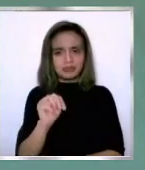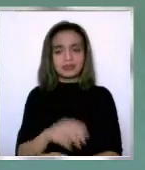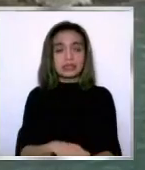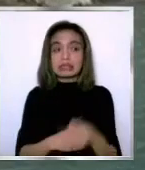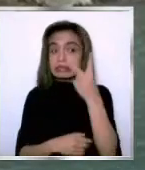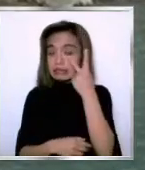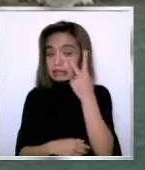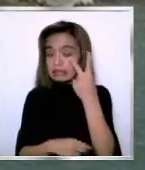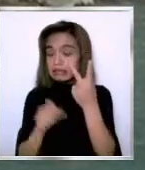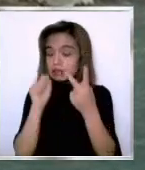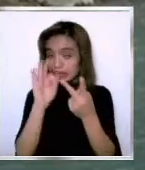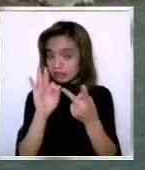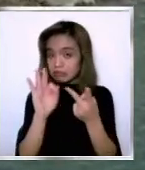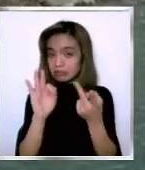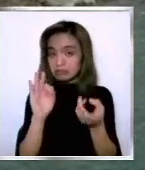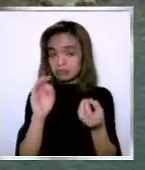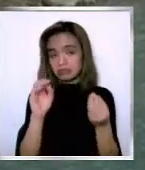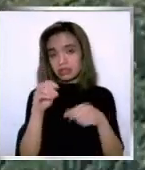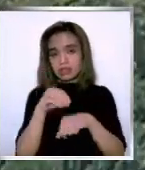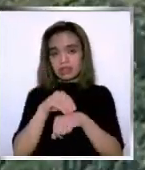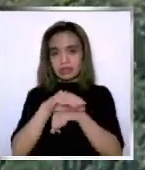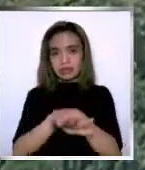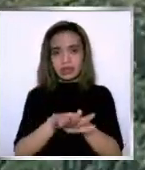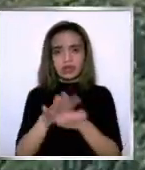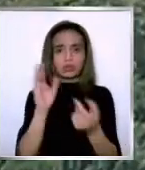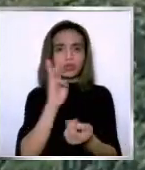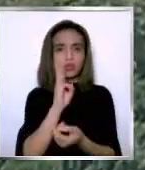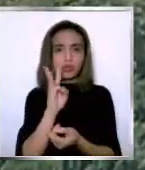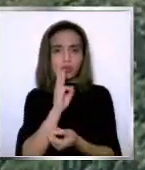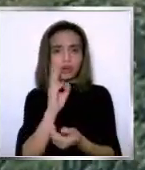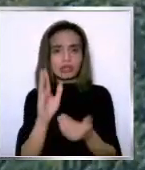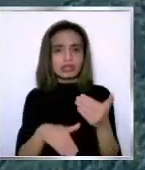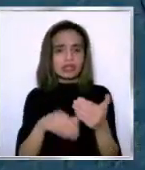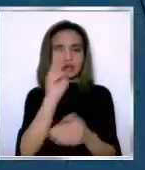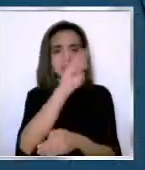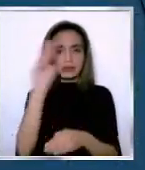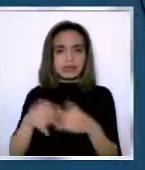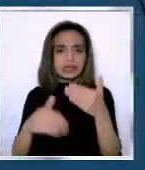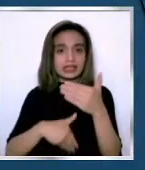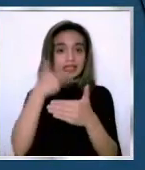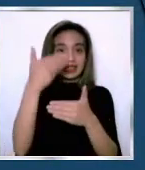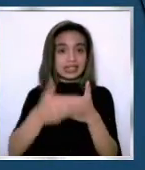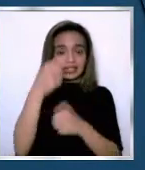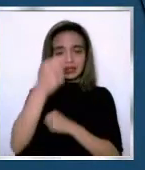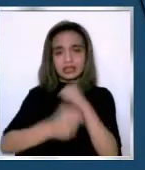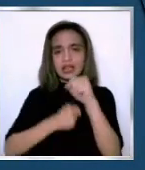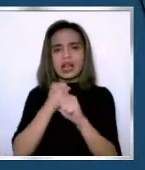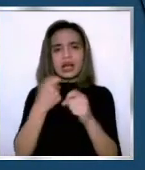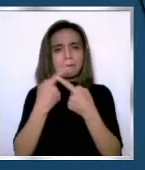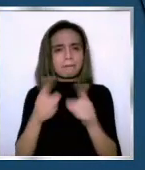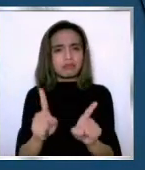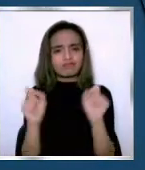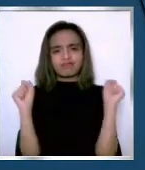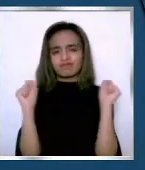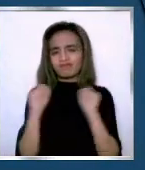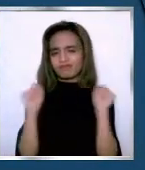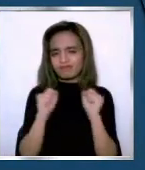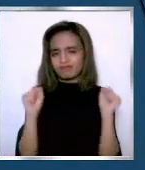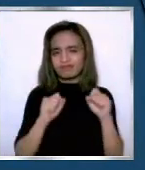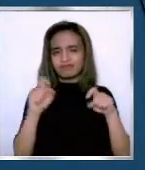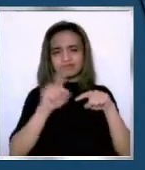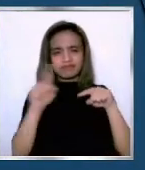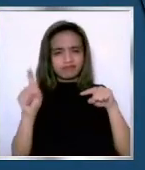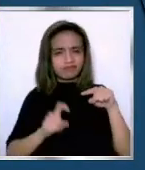ba yung supply ng tubig sa Metro Manila next year. Samantala, dahil naman sa amihan at localized thunderstorm, asahan po yung